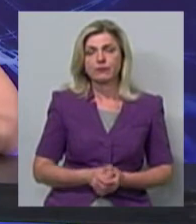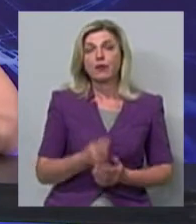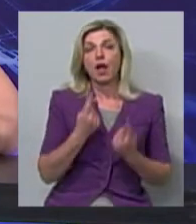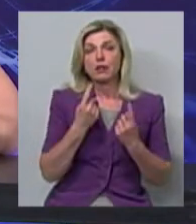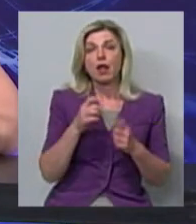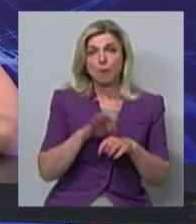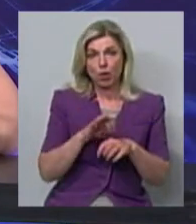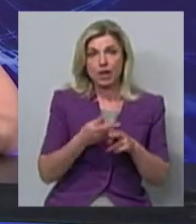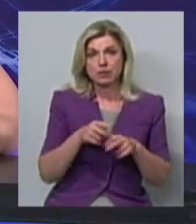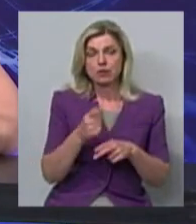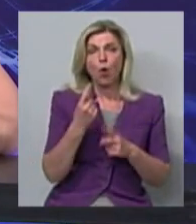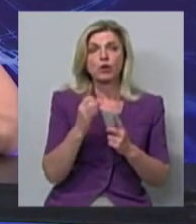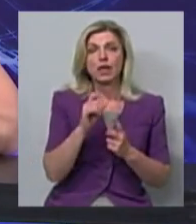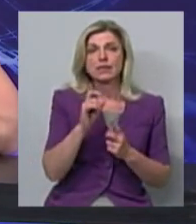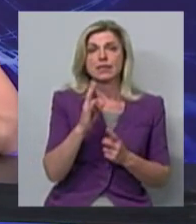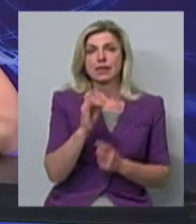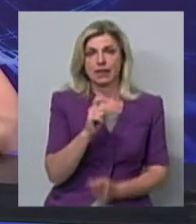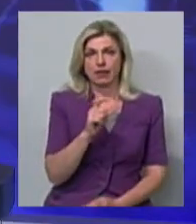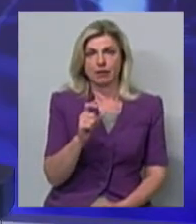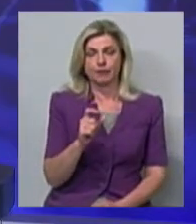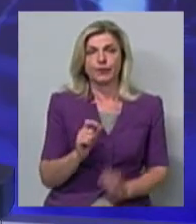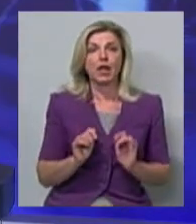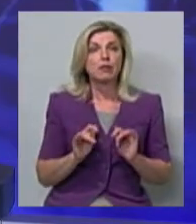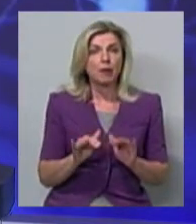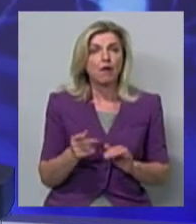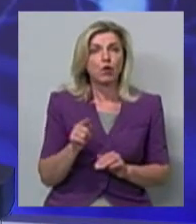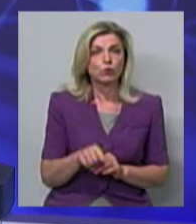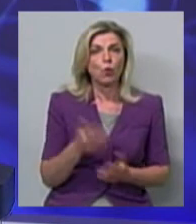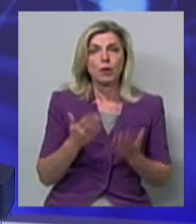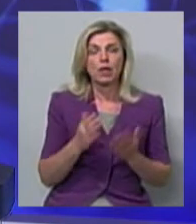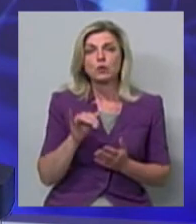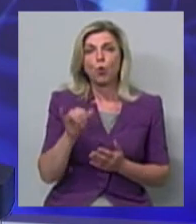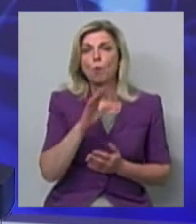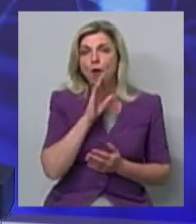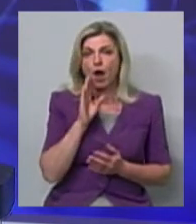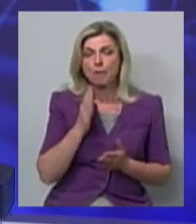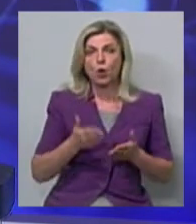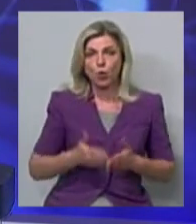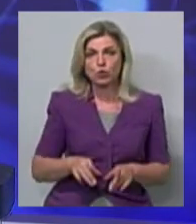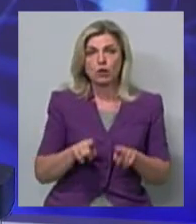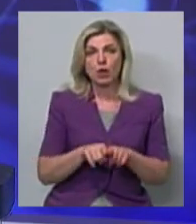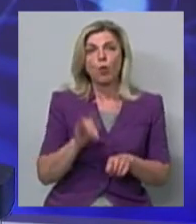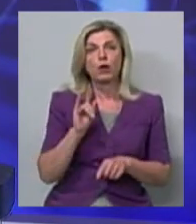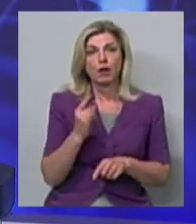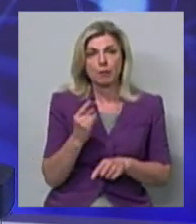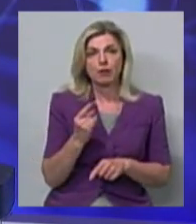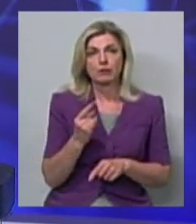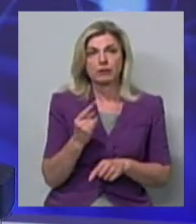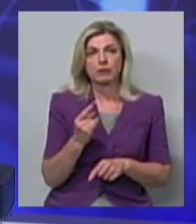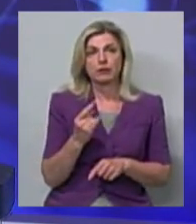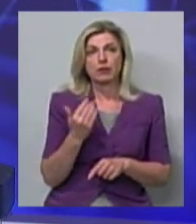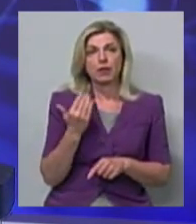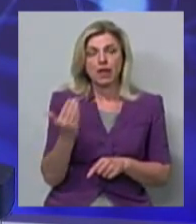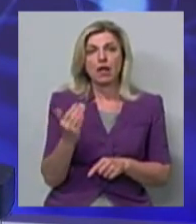них. Справа в тому, що якщо у матері народжується така дитина, коли їй ставлять